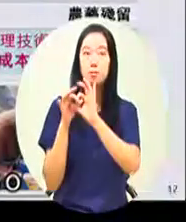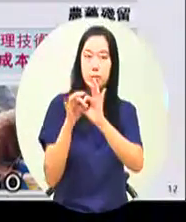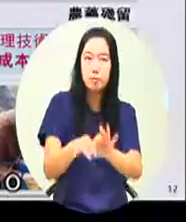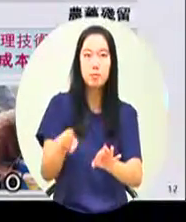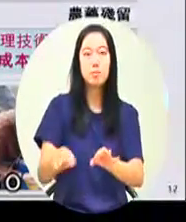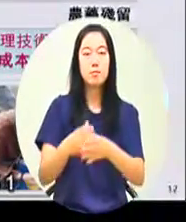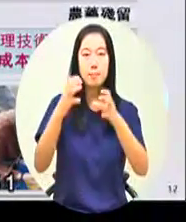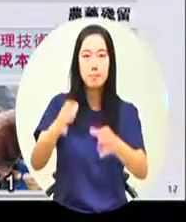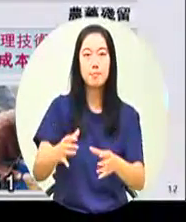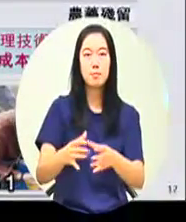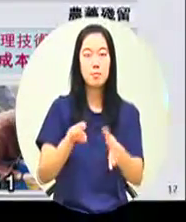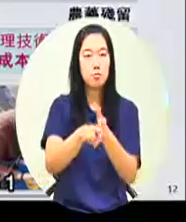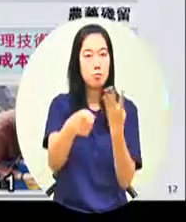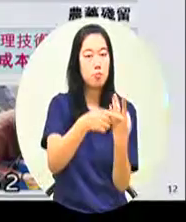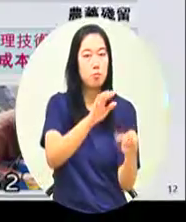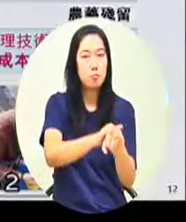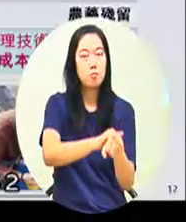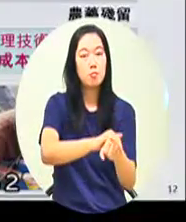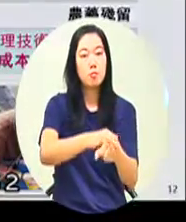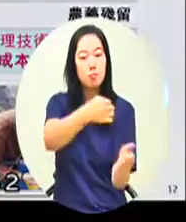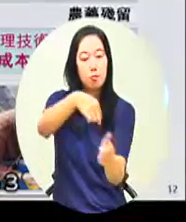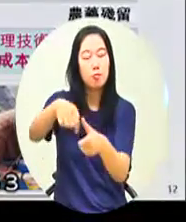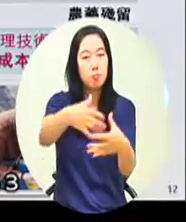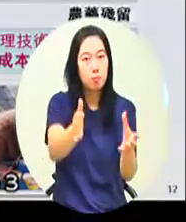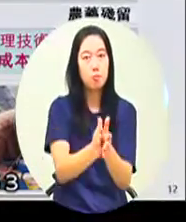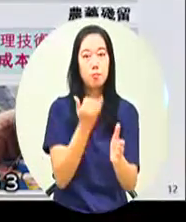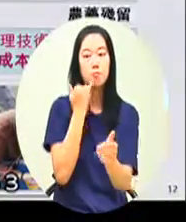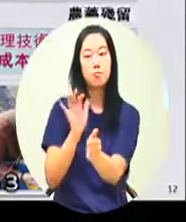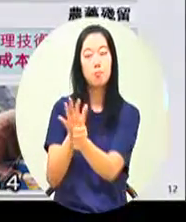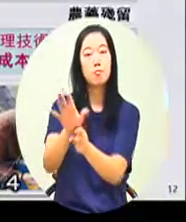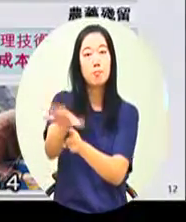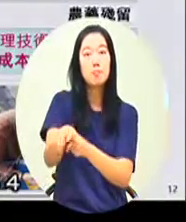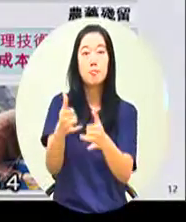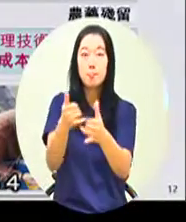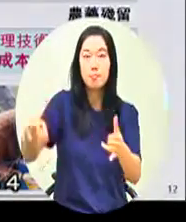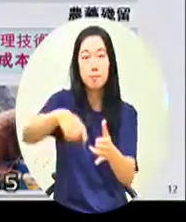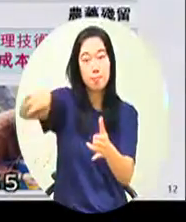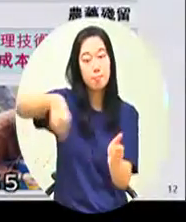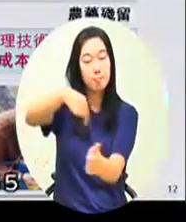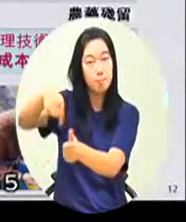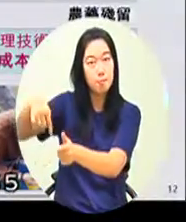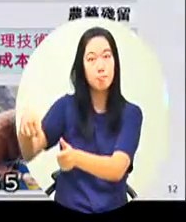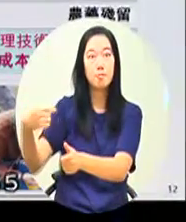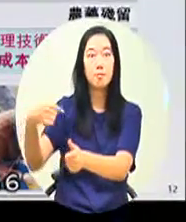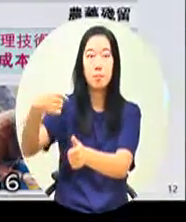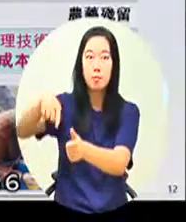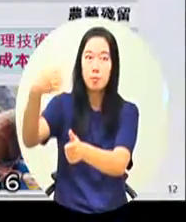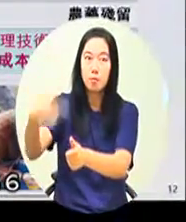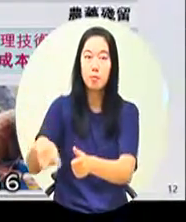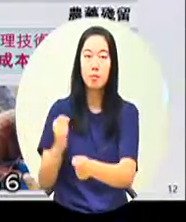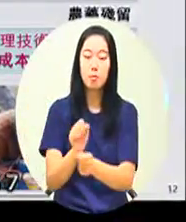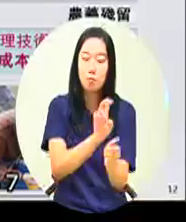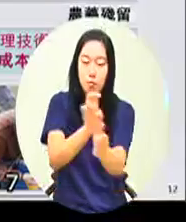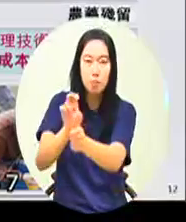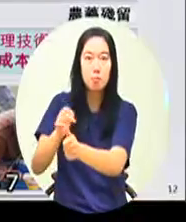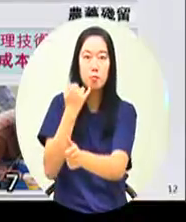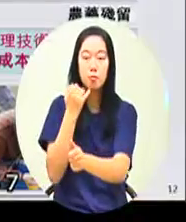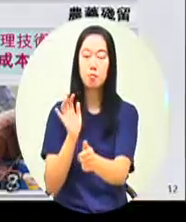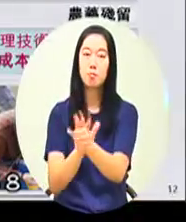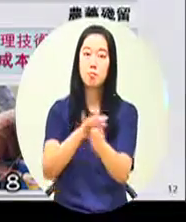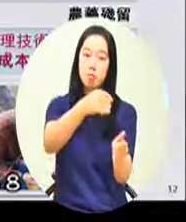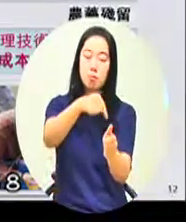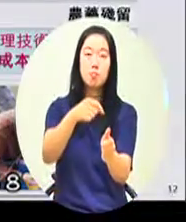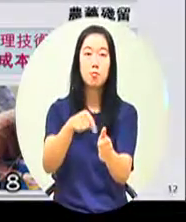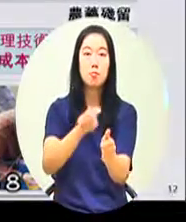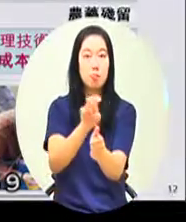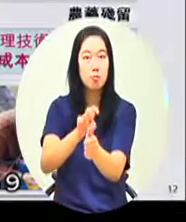办理专业技术服务团队呢，然后帮助我们的农民朋友进行呢病虫害的监测呢，然后辅导并教育作